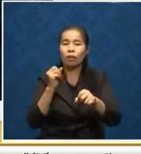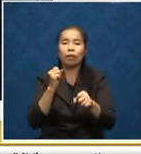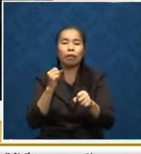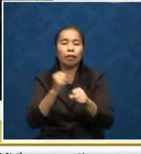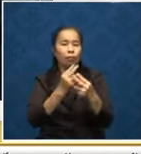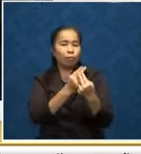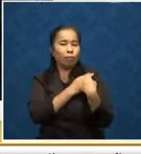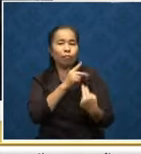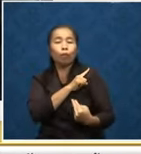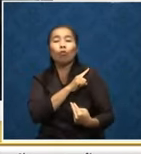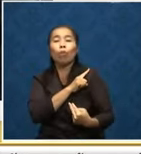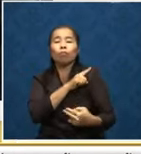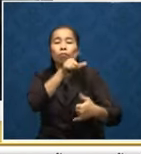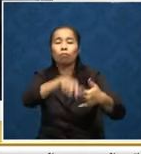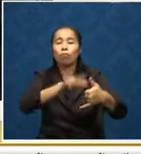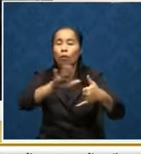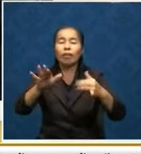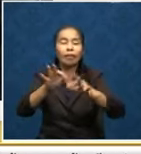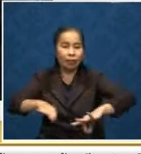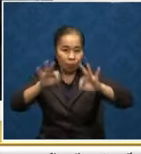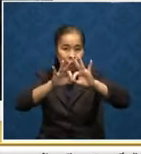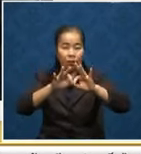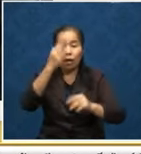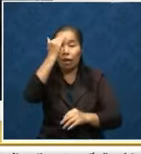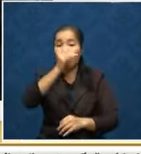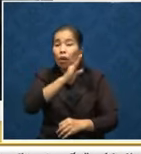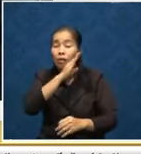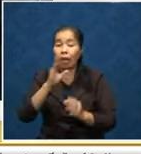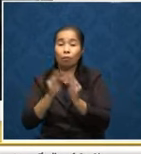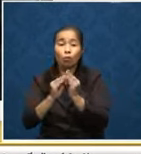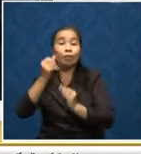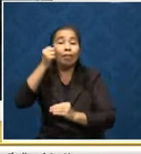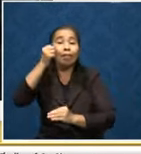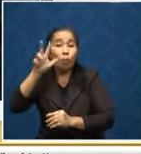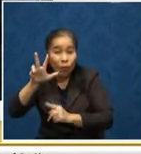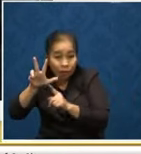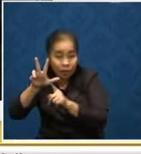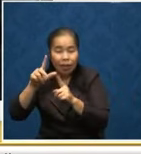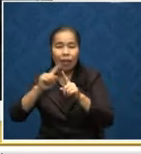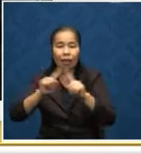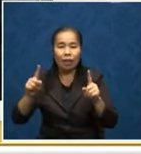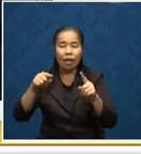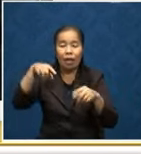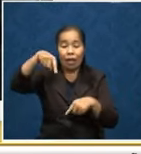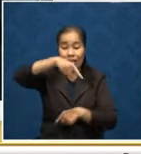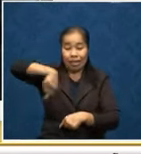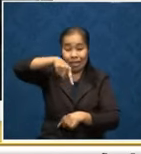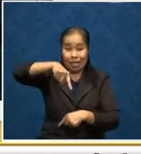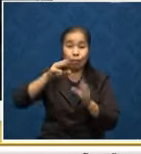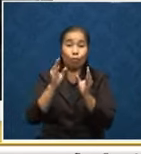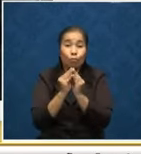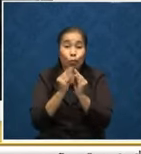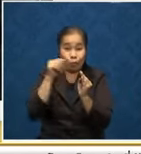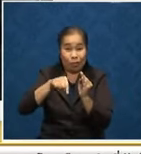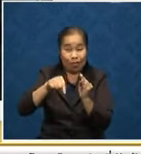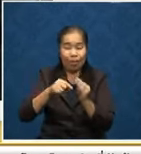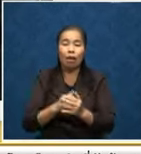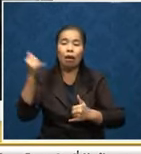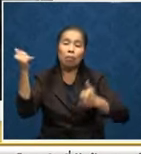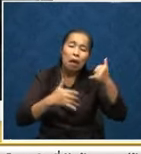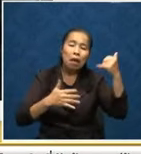ที่ประชุมจะทำได้ถ้าประชุม3วันที่ประชุมควบคุมดูแลการประชุมไม่เ